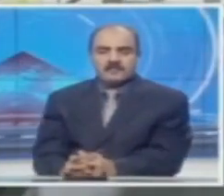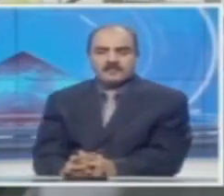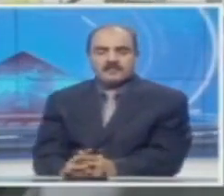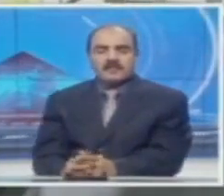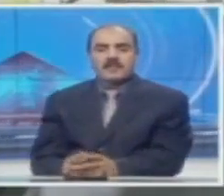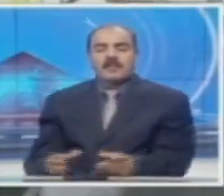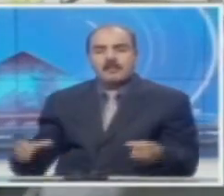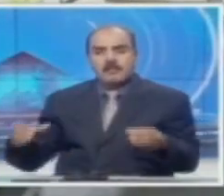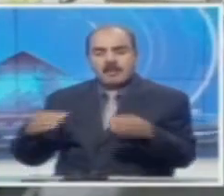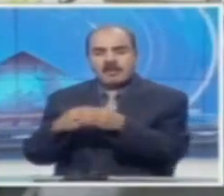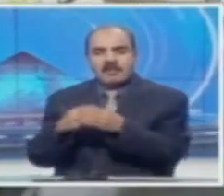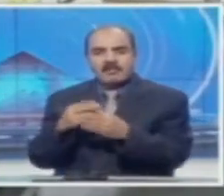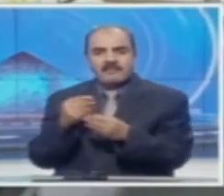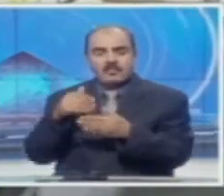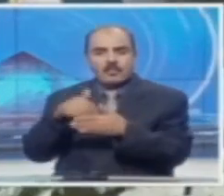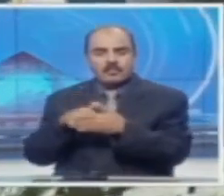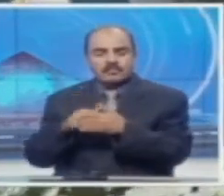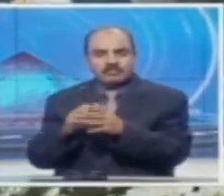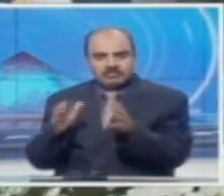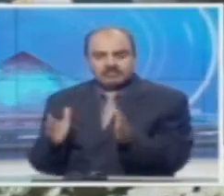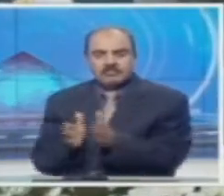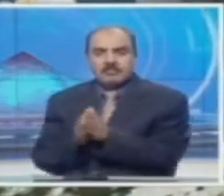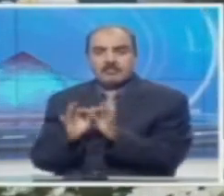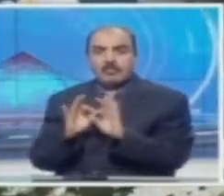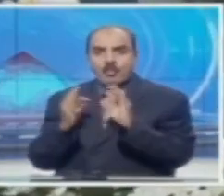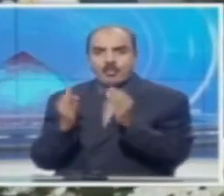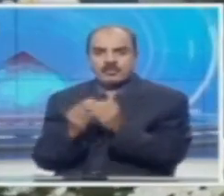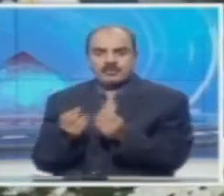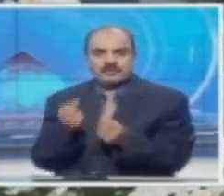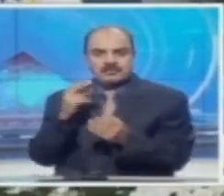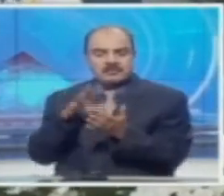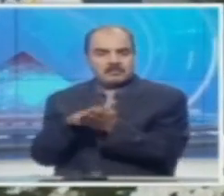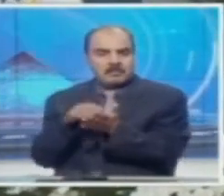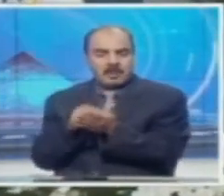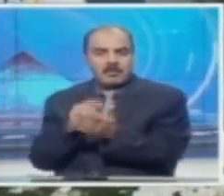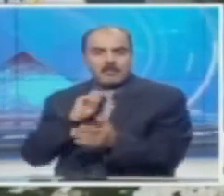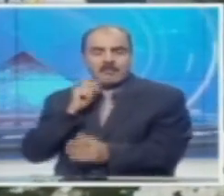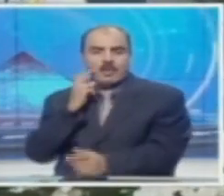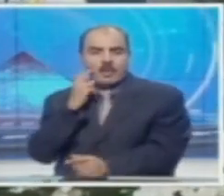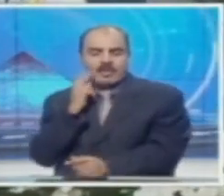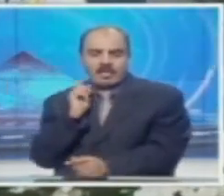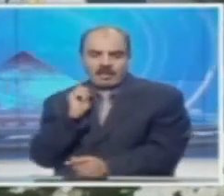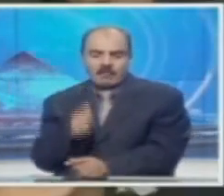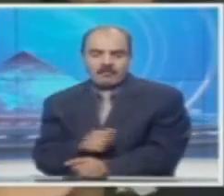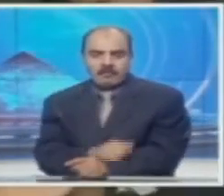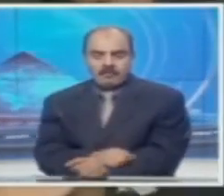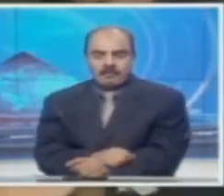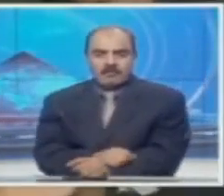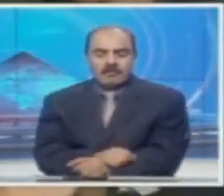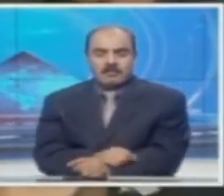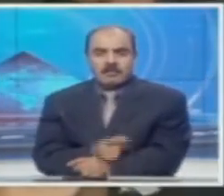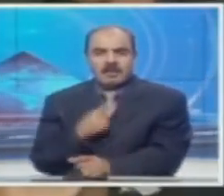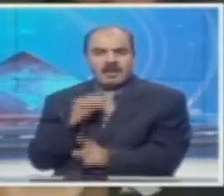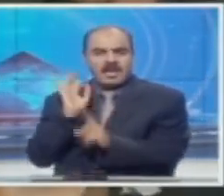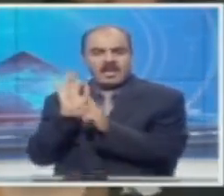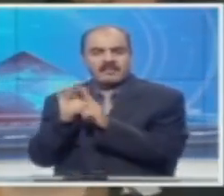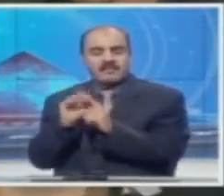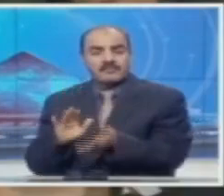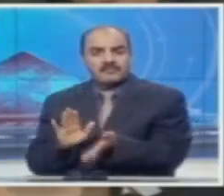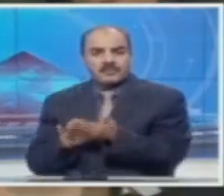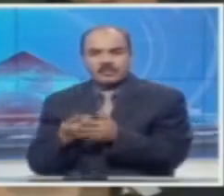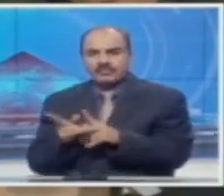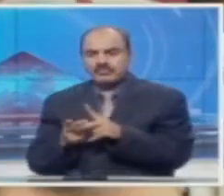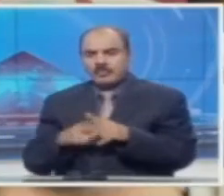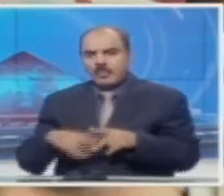الشمول المالي في قرى حياة كريمة مؤتمر انطلقت فعاليته بمحافظة القليوبية، والذي يهدف إلى مساعدة